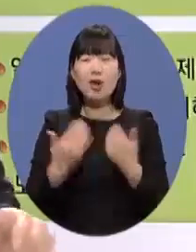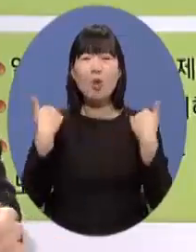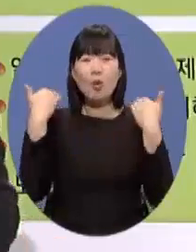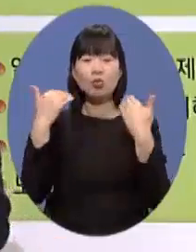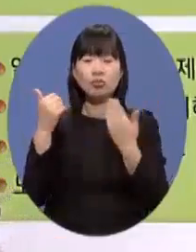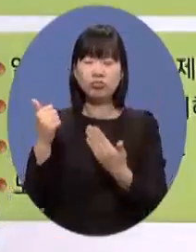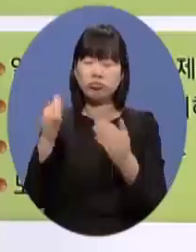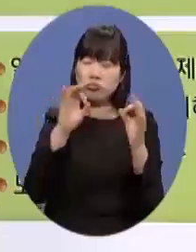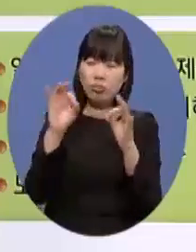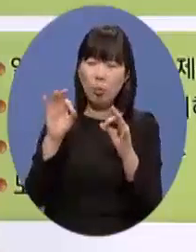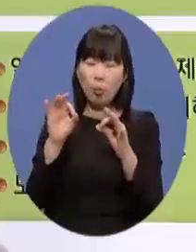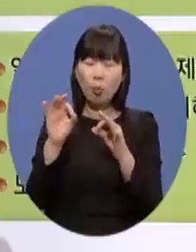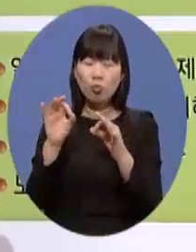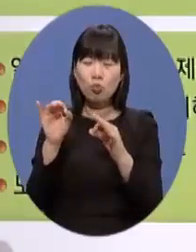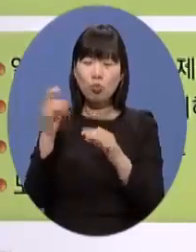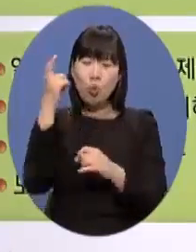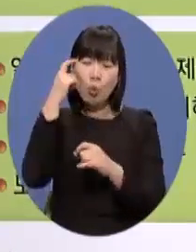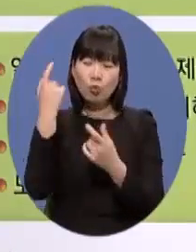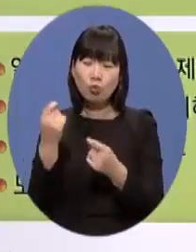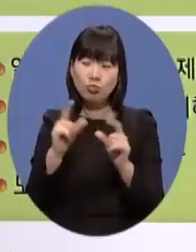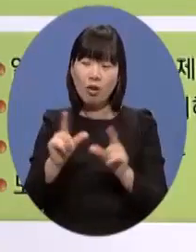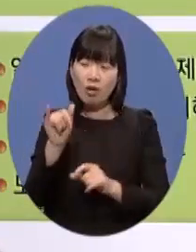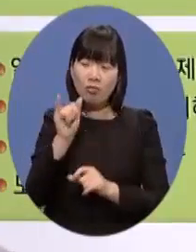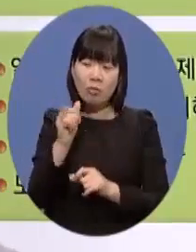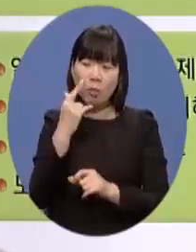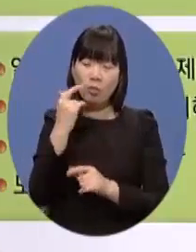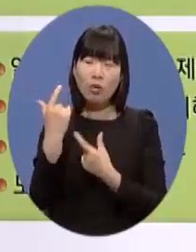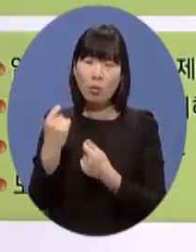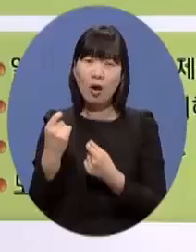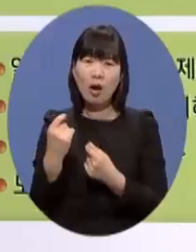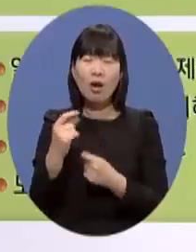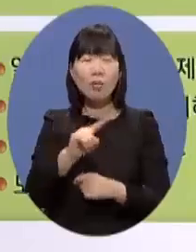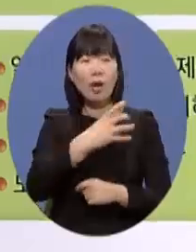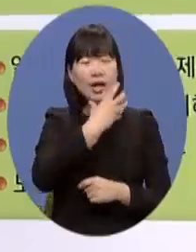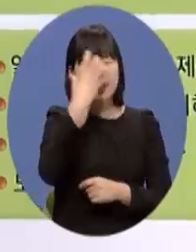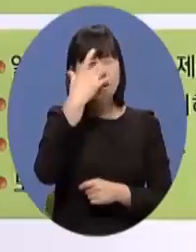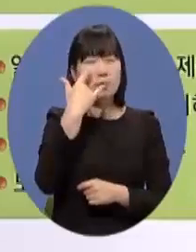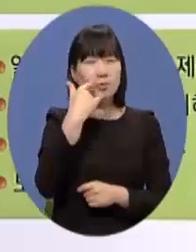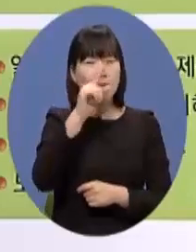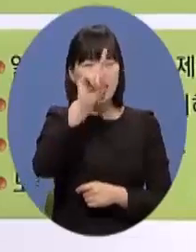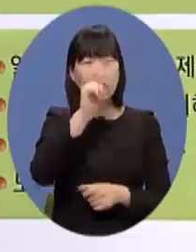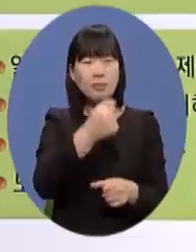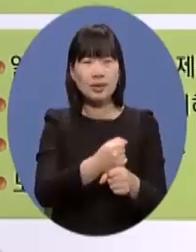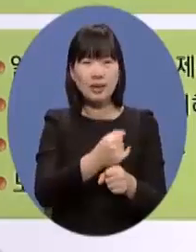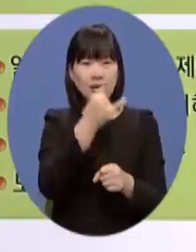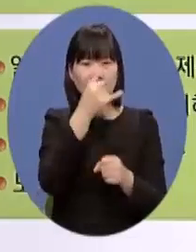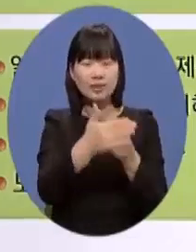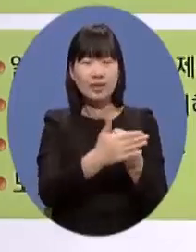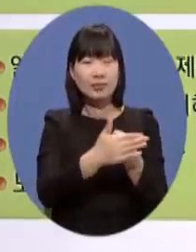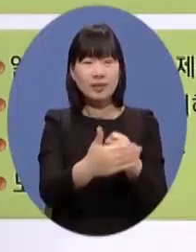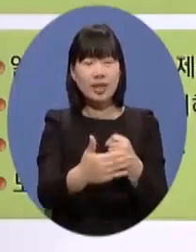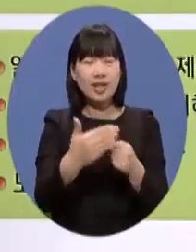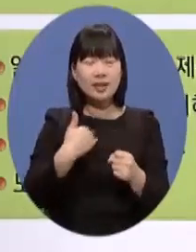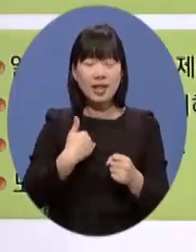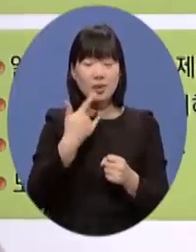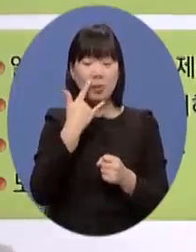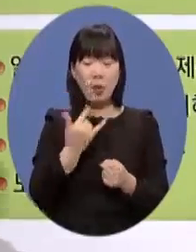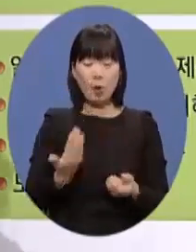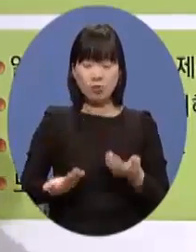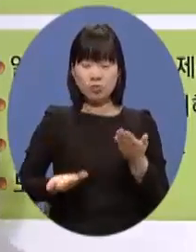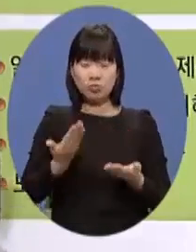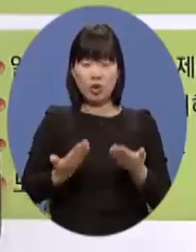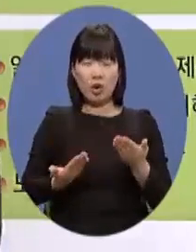저러고 살아? 막 이런 거 많이 하거든요. 부모도 마찬가지. 이상형의 부모를 하나 세워둬요. 그리고 자기 부모랑 비교를